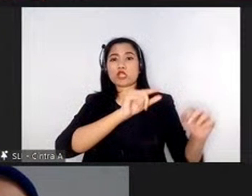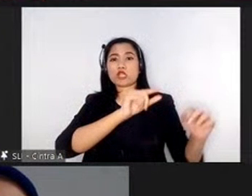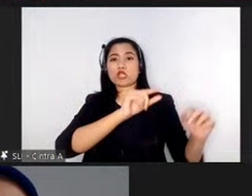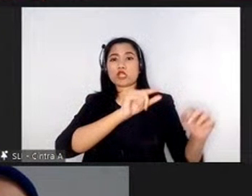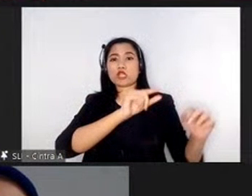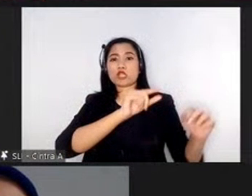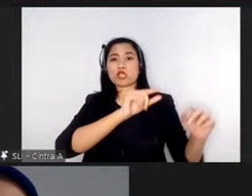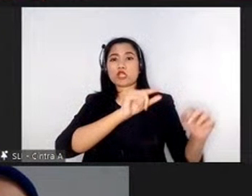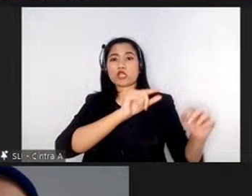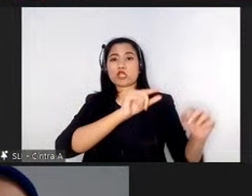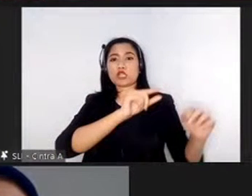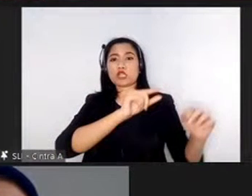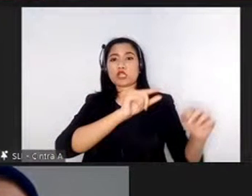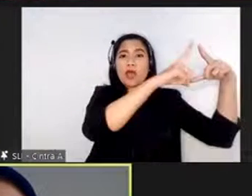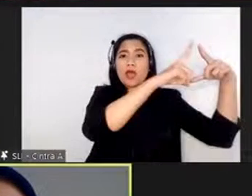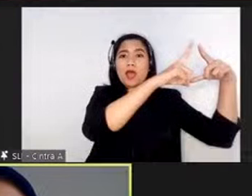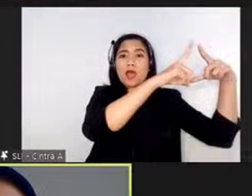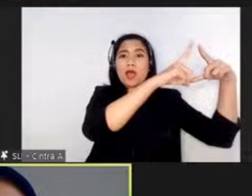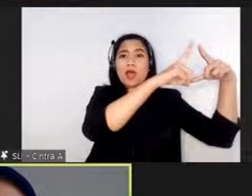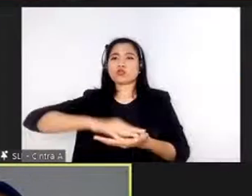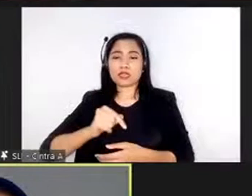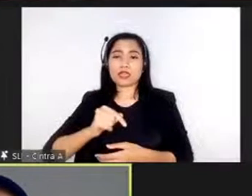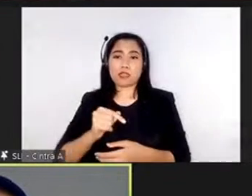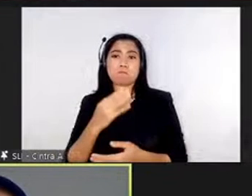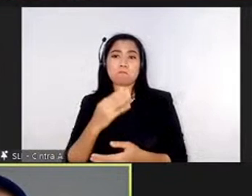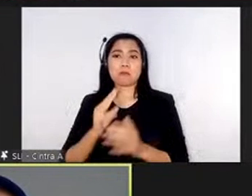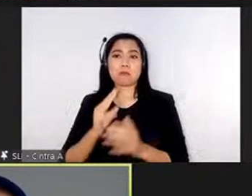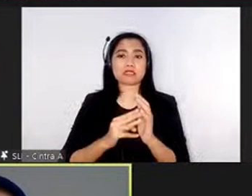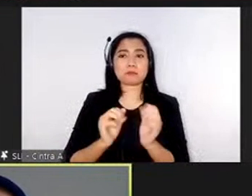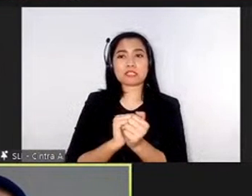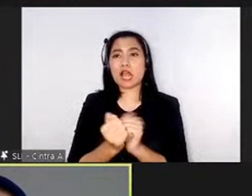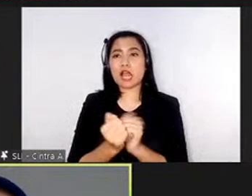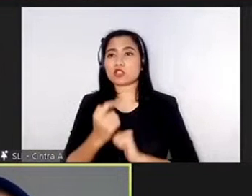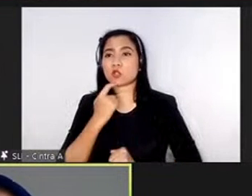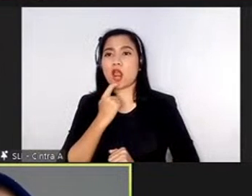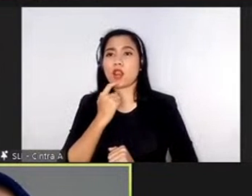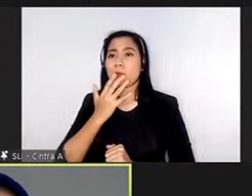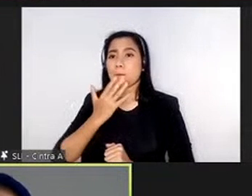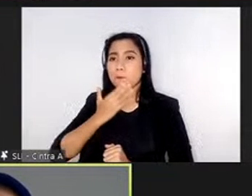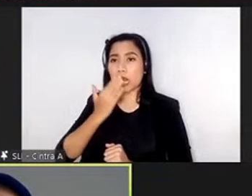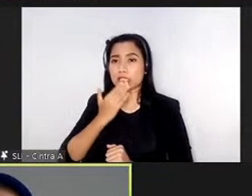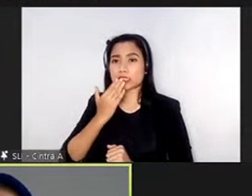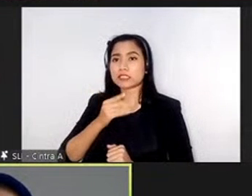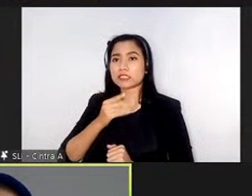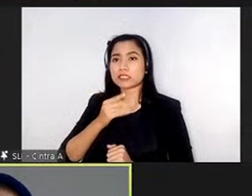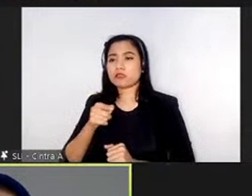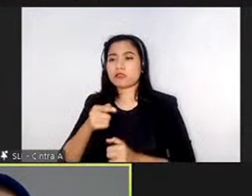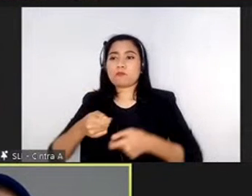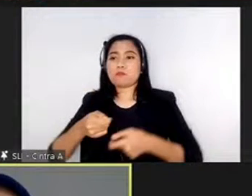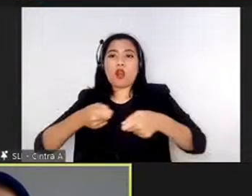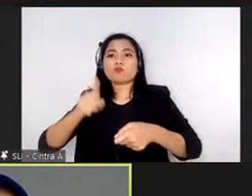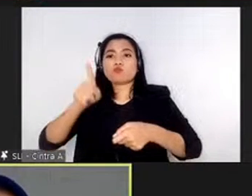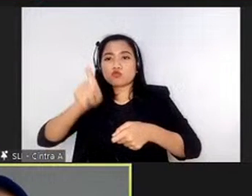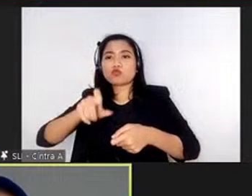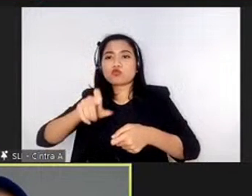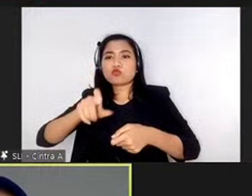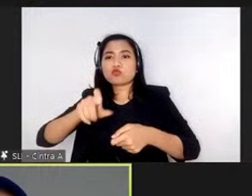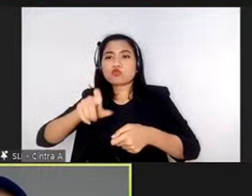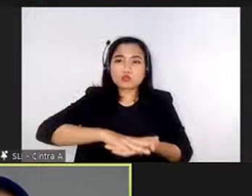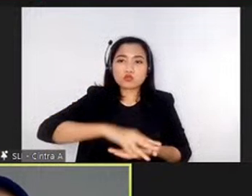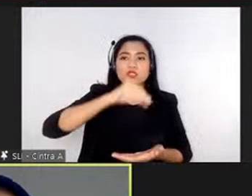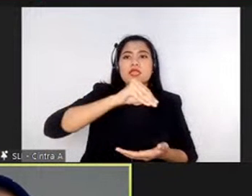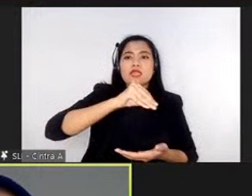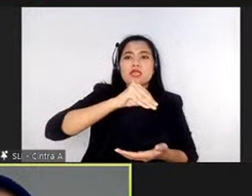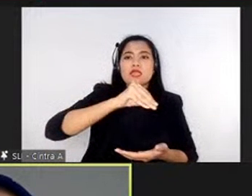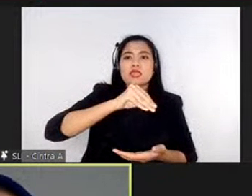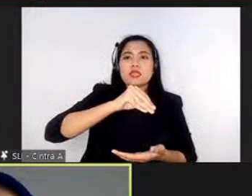sektor pburasan ini menurut Pak David tadi pengelolaannya perlu didesentralisasi untuk mendorong kebijakan yang lebih beragam kemudian juga